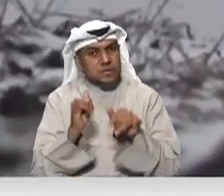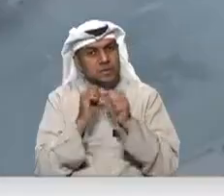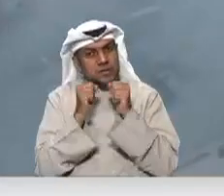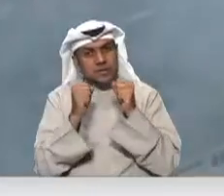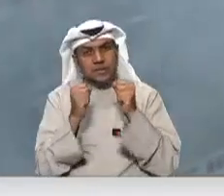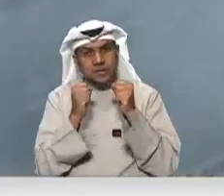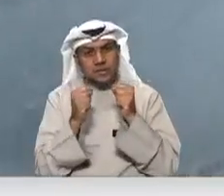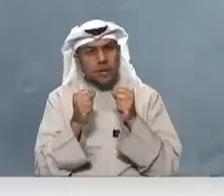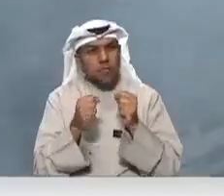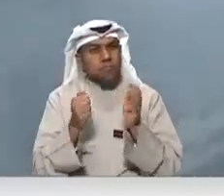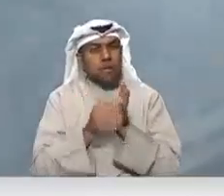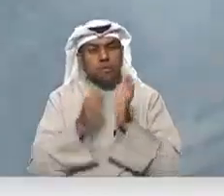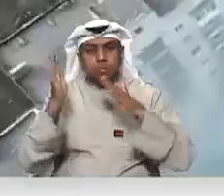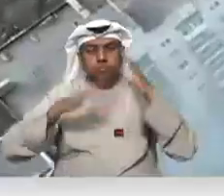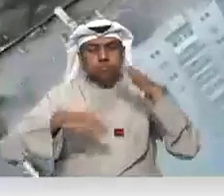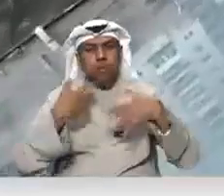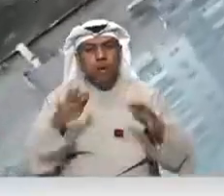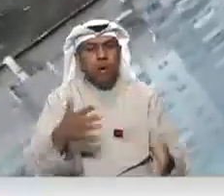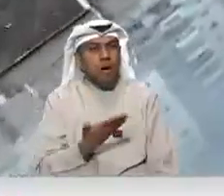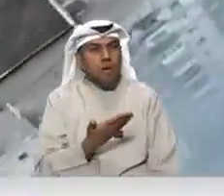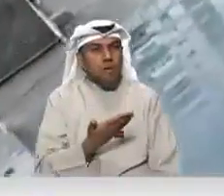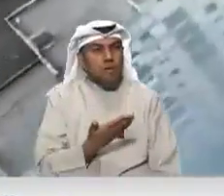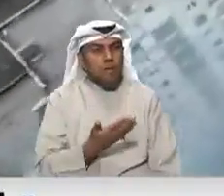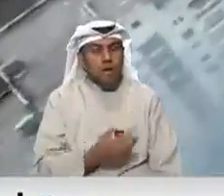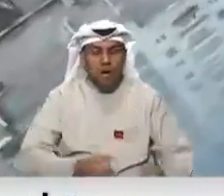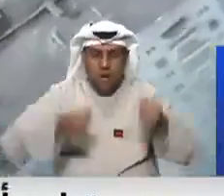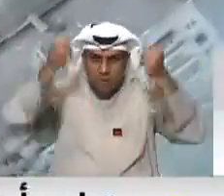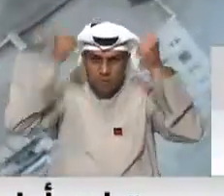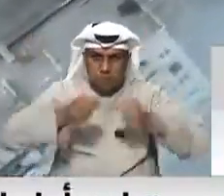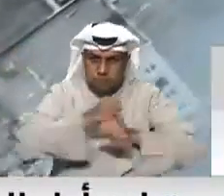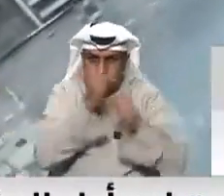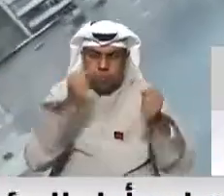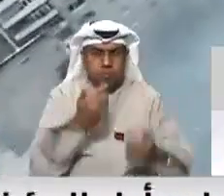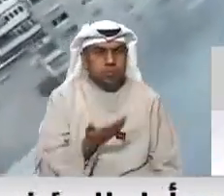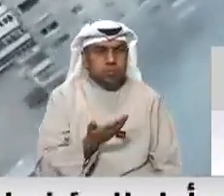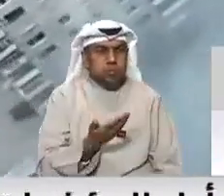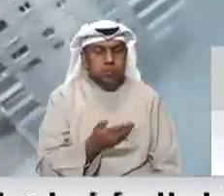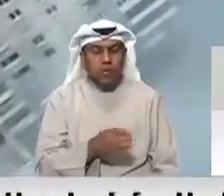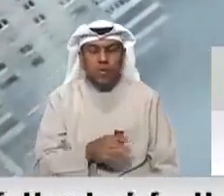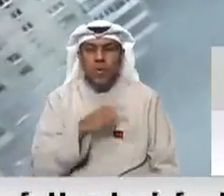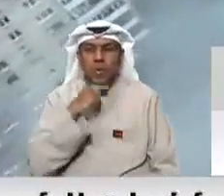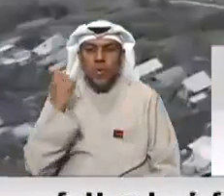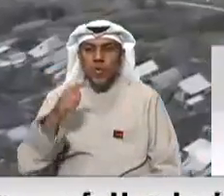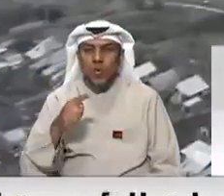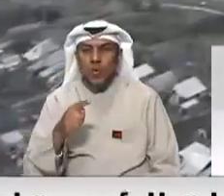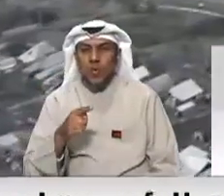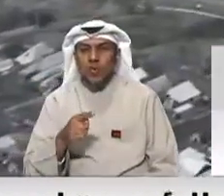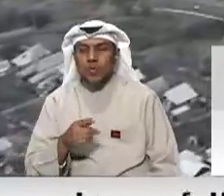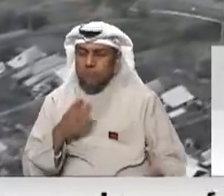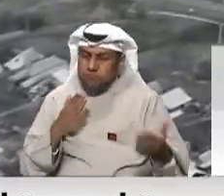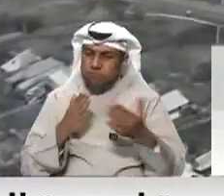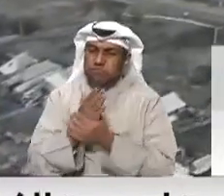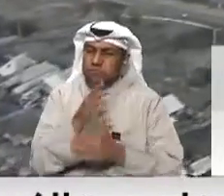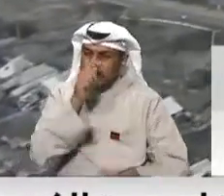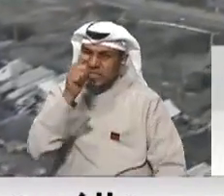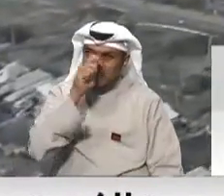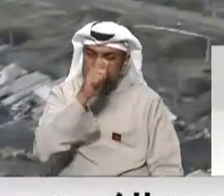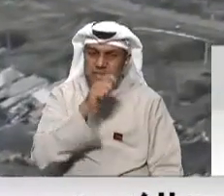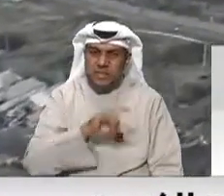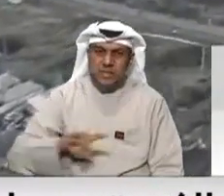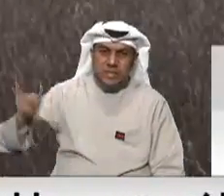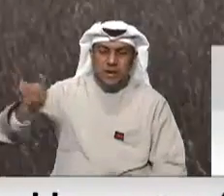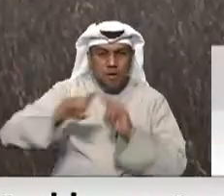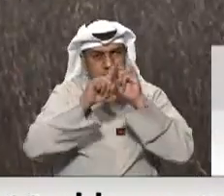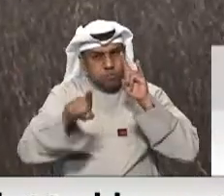وبلدات مدمرة، أوضاع ميدانية ملتهبة أججتها الهجمات الروسية على مناطق في الشرق الأوكراني، حيث